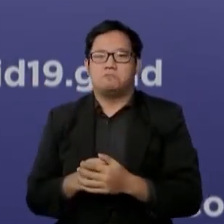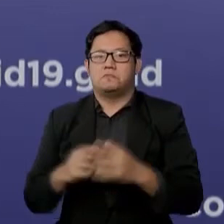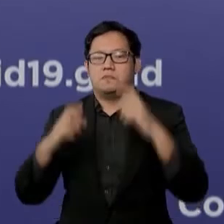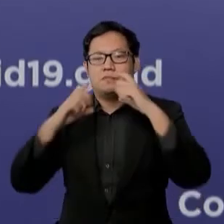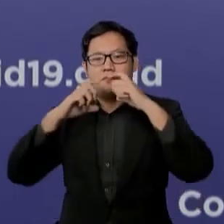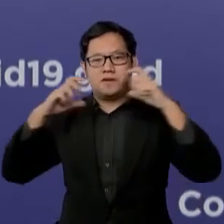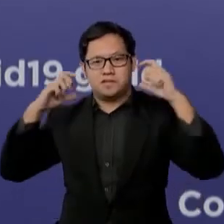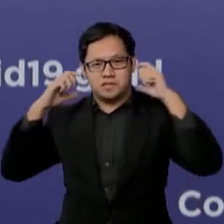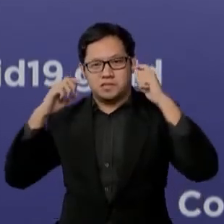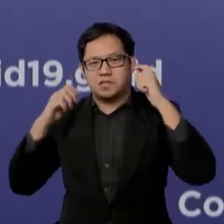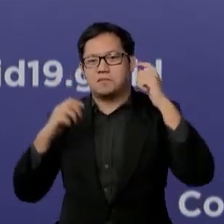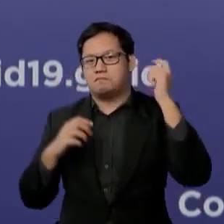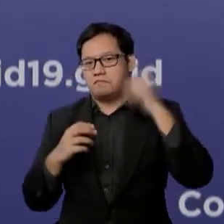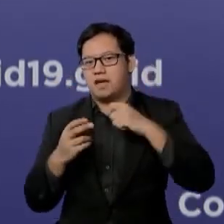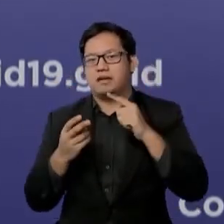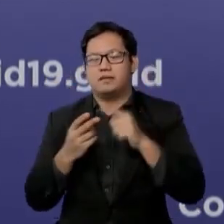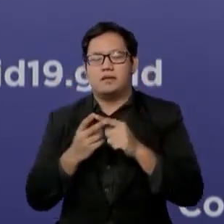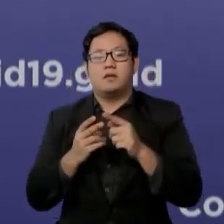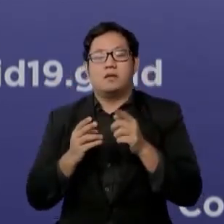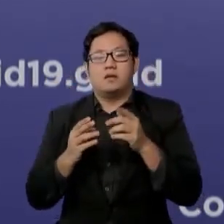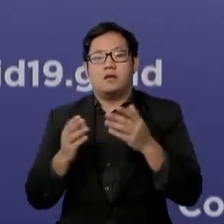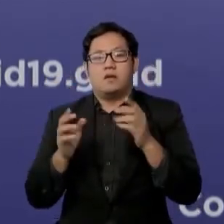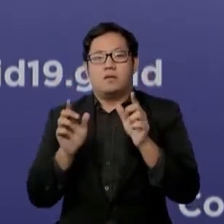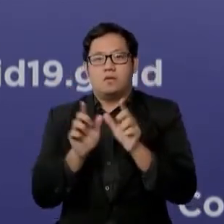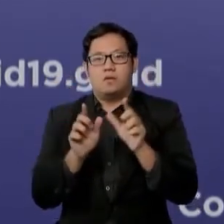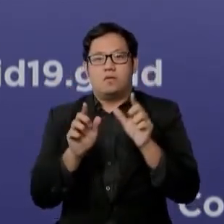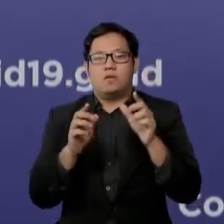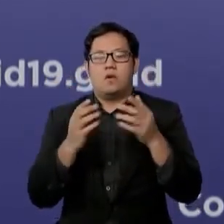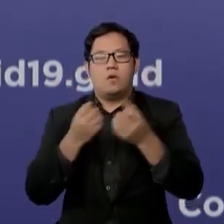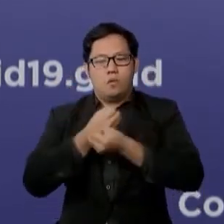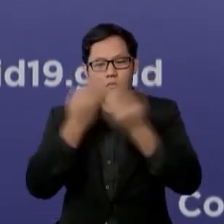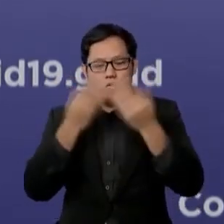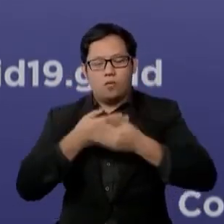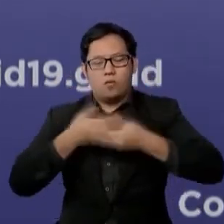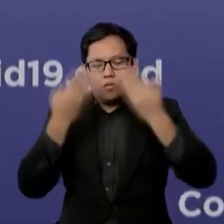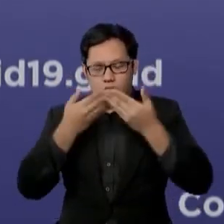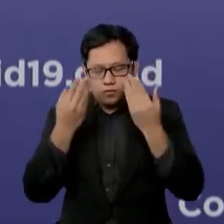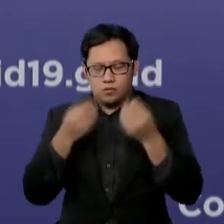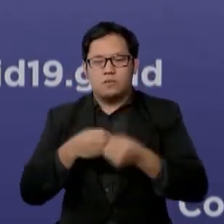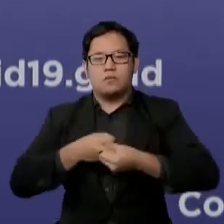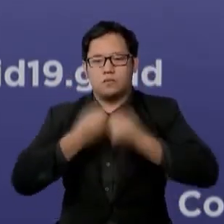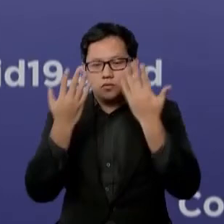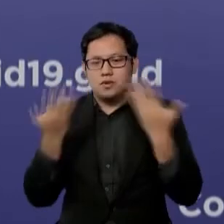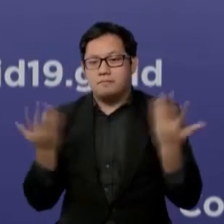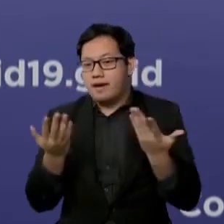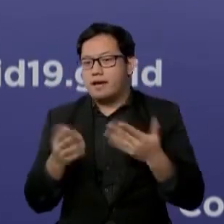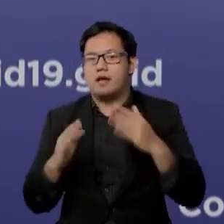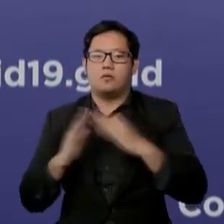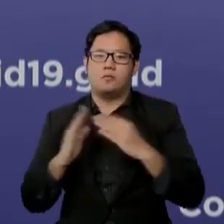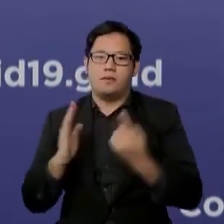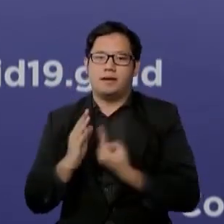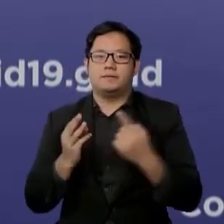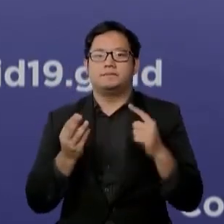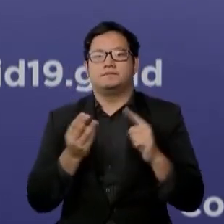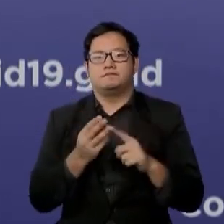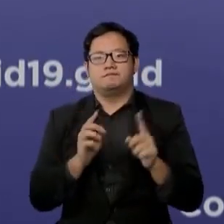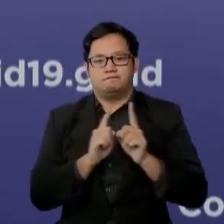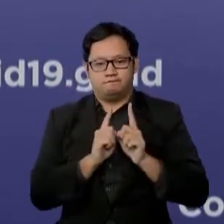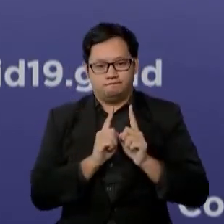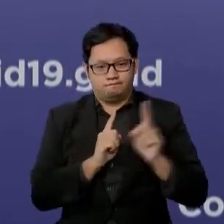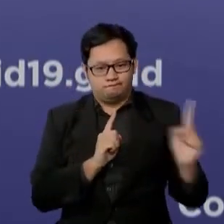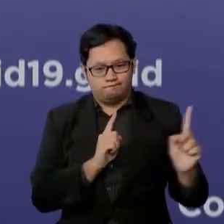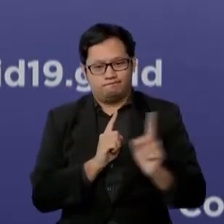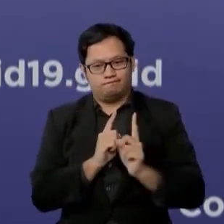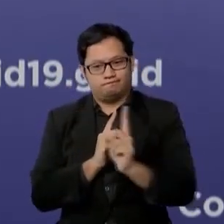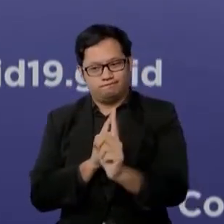kemudian wudu dari rumah membawa sajadah sendiri menjaga jarak kemudian juga